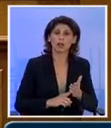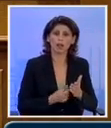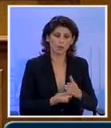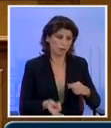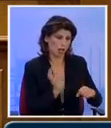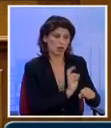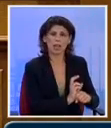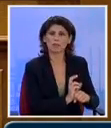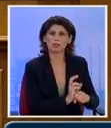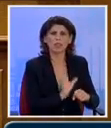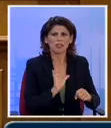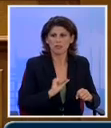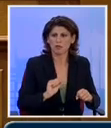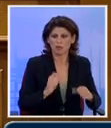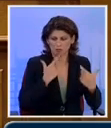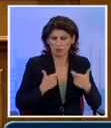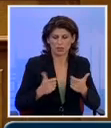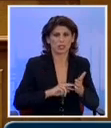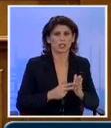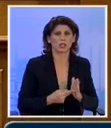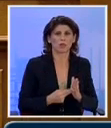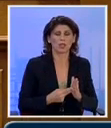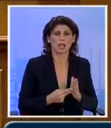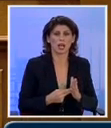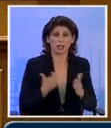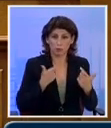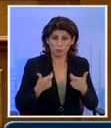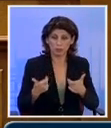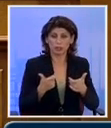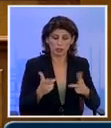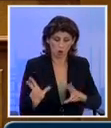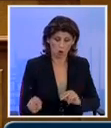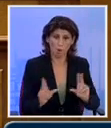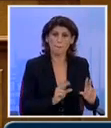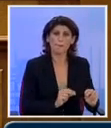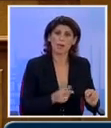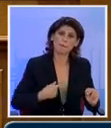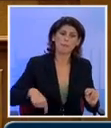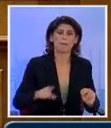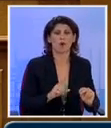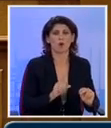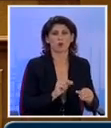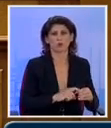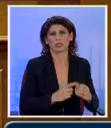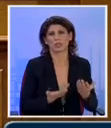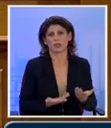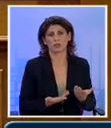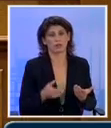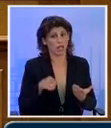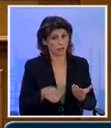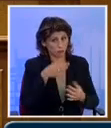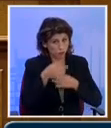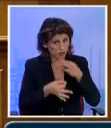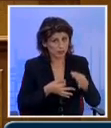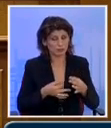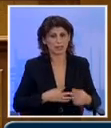έχεις τίποτα να φοβάσαι από επιτήρηση στα οικονομικά σου. Και μάλιστα από επιτήρηση όμοια με όλους τους εταίρους σου. Αυτά που μόλις σας